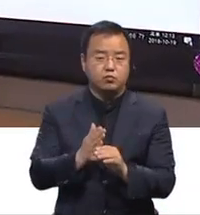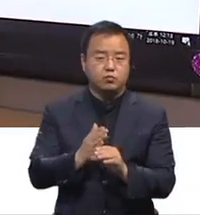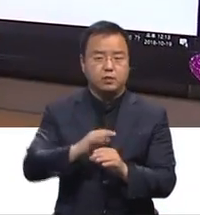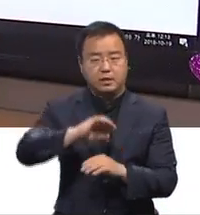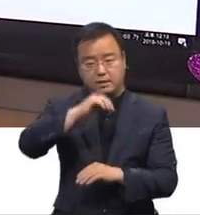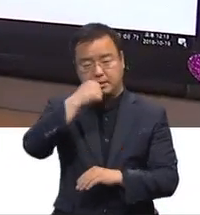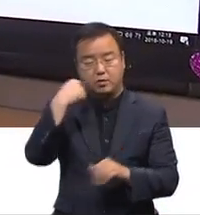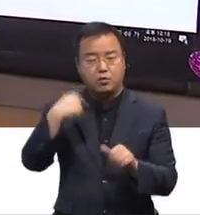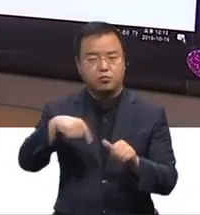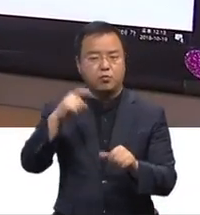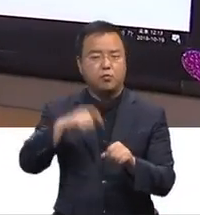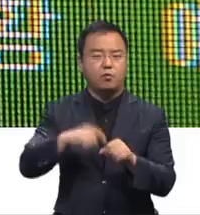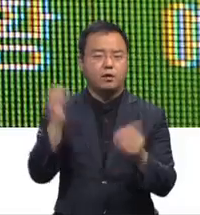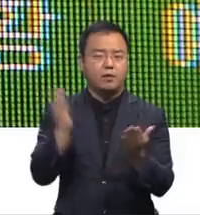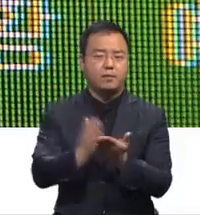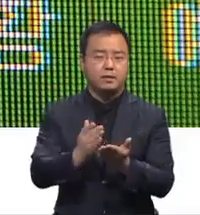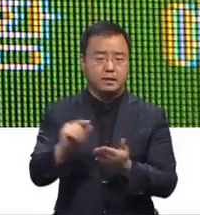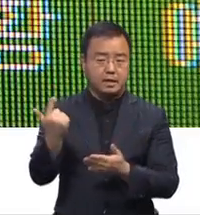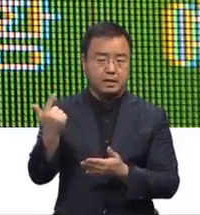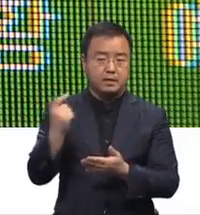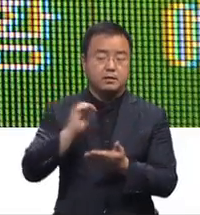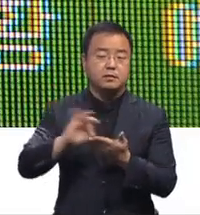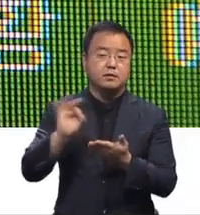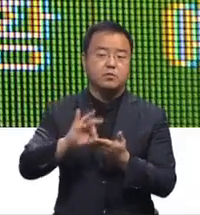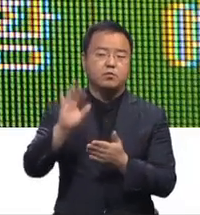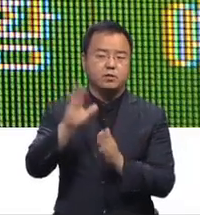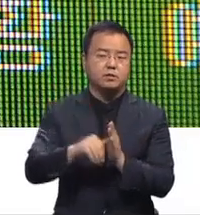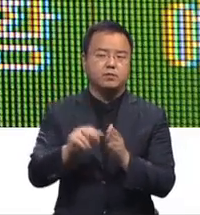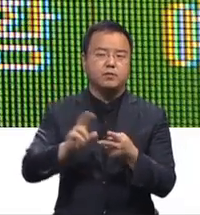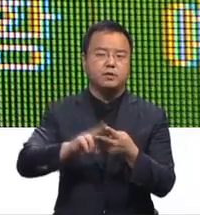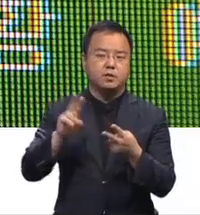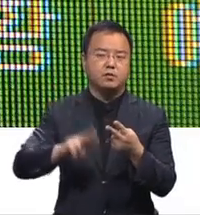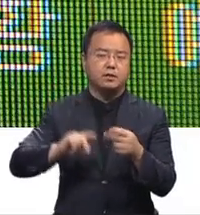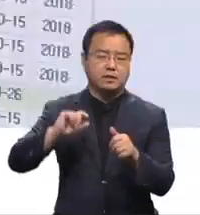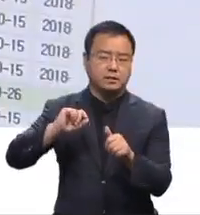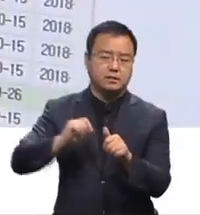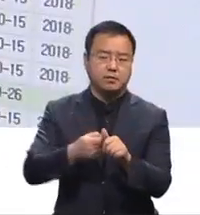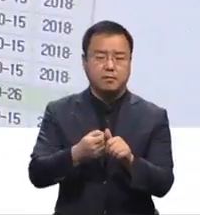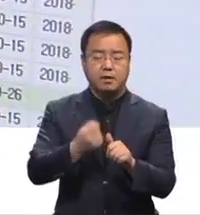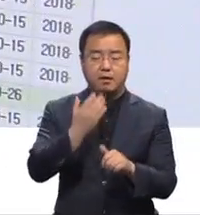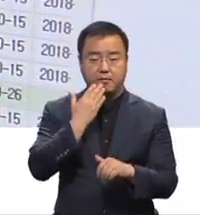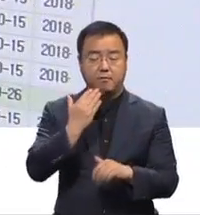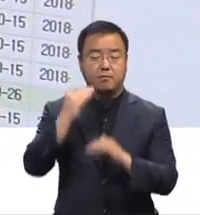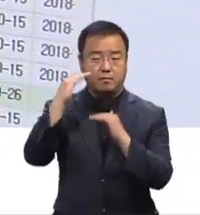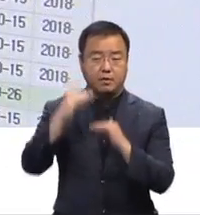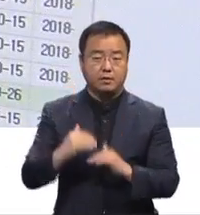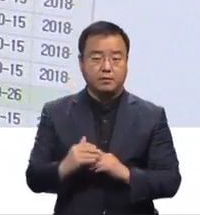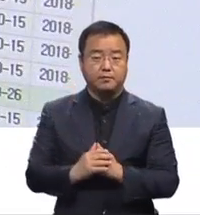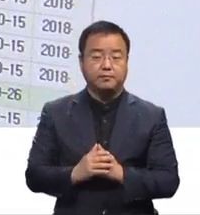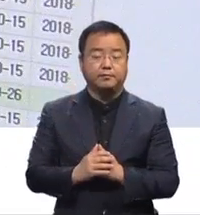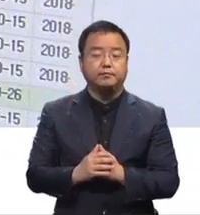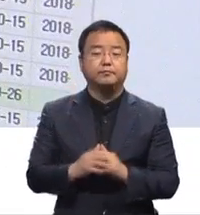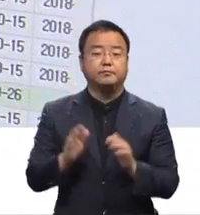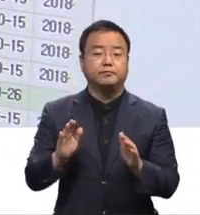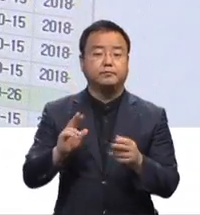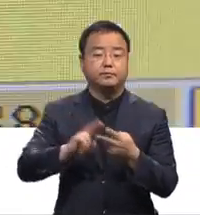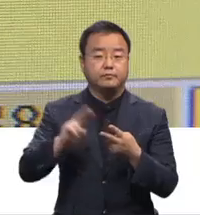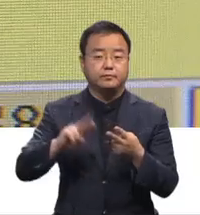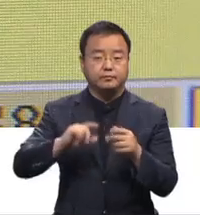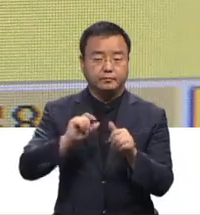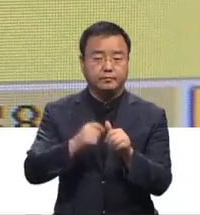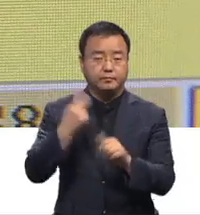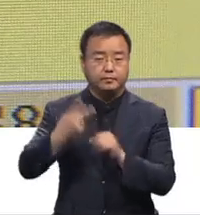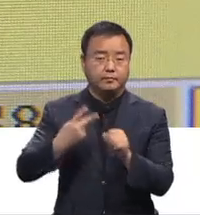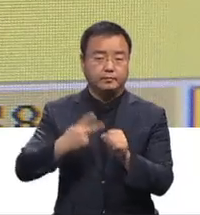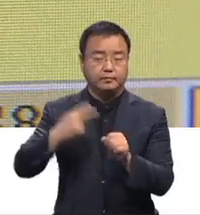목적에 맞지 않게 부정하게 사용했을 경우에 형사처벌이 가능하도록 하는 내용이 어떻게 보면 핵심입니다 4 형사처벌 수 있는 2년 이하의